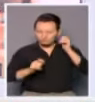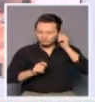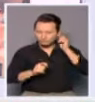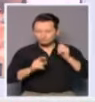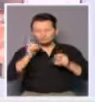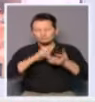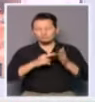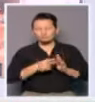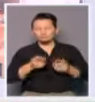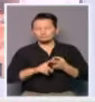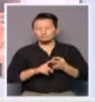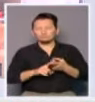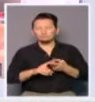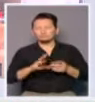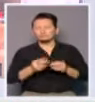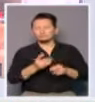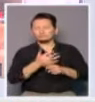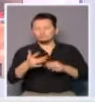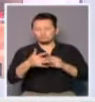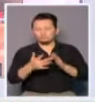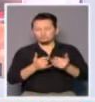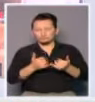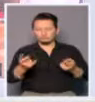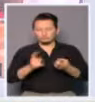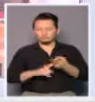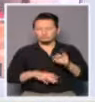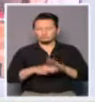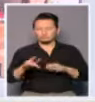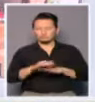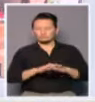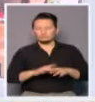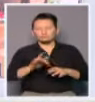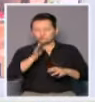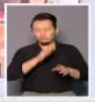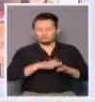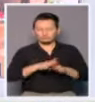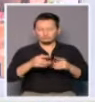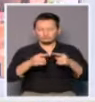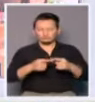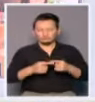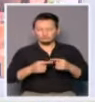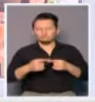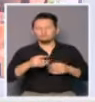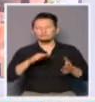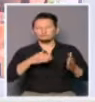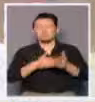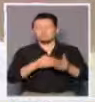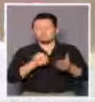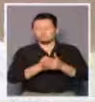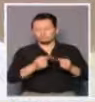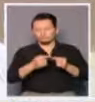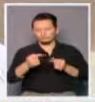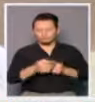по периметру города для обеспечения своевременного доезда до наших пациентов.